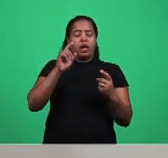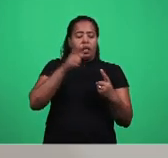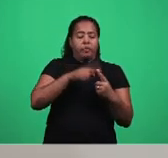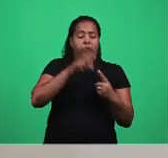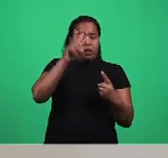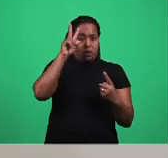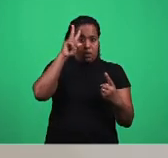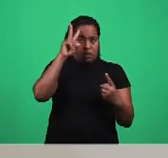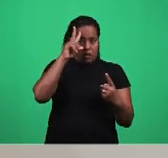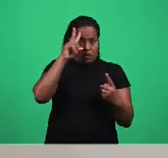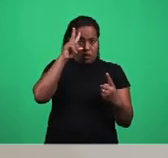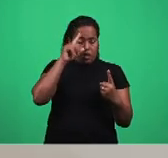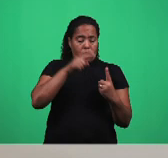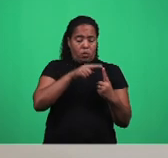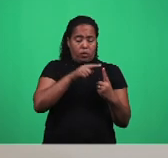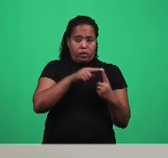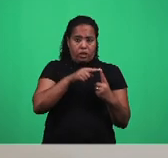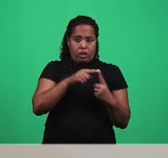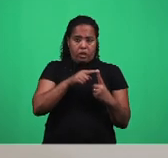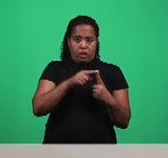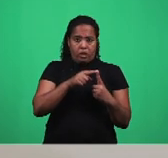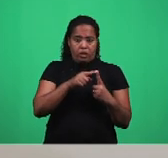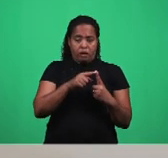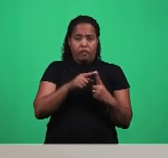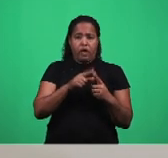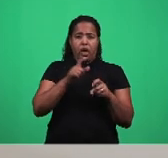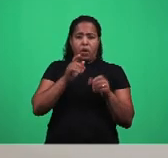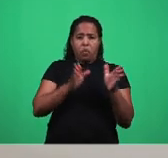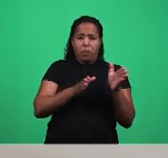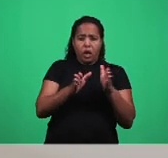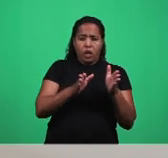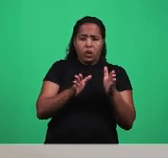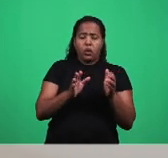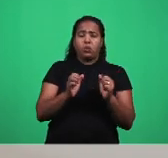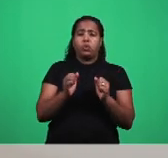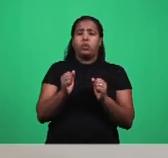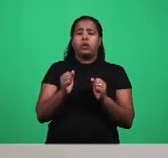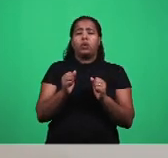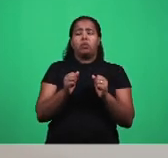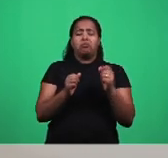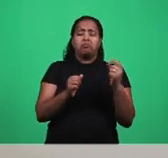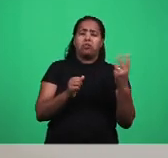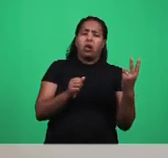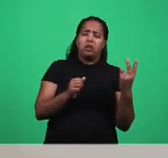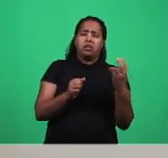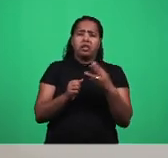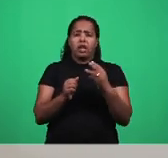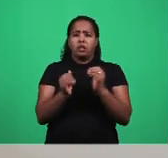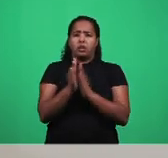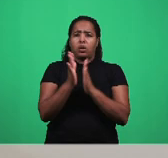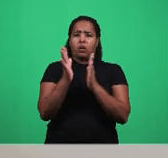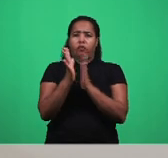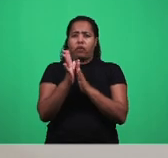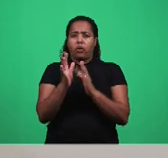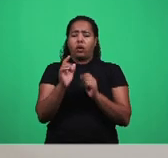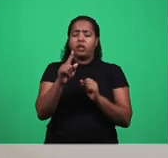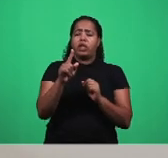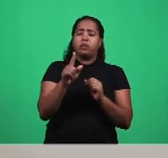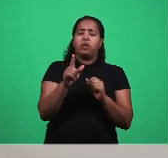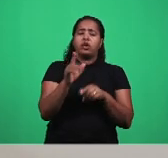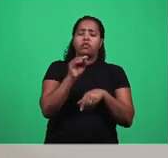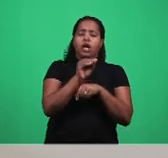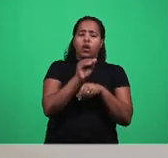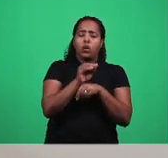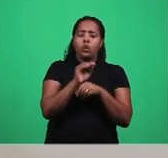glorifier une petite période, deux, trois louanges. Et après, il va prendre soin du groupe d'intercession, des diacres, du travail des